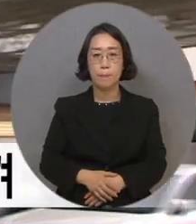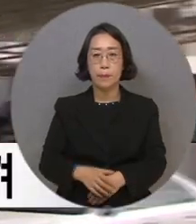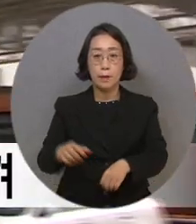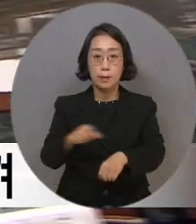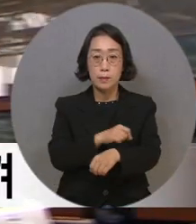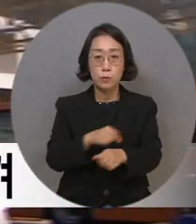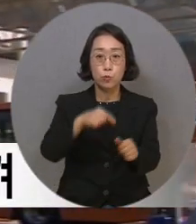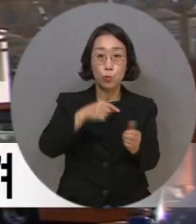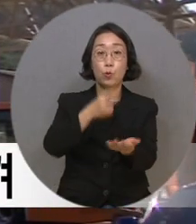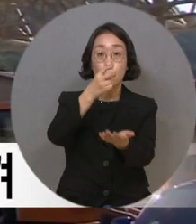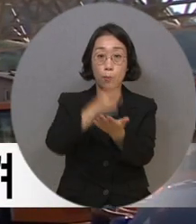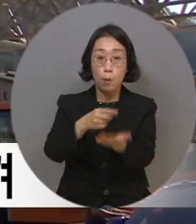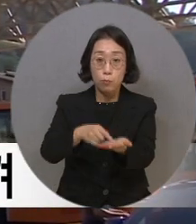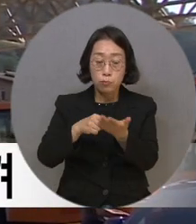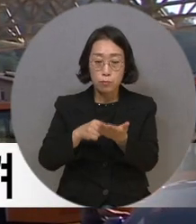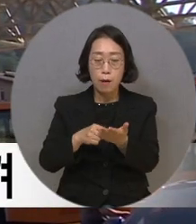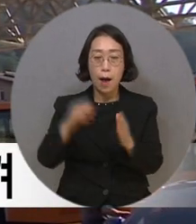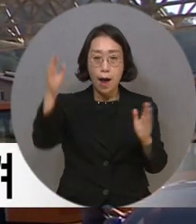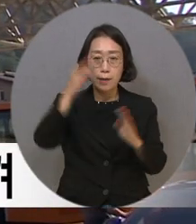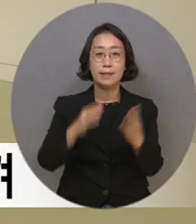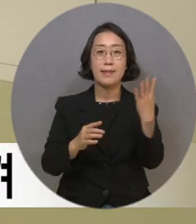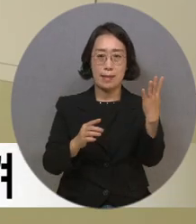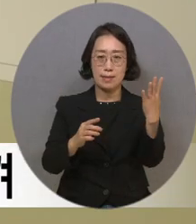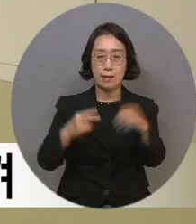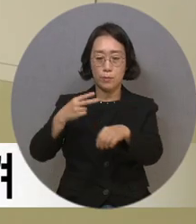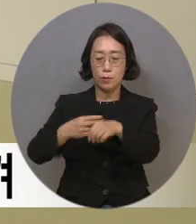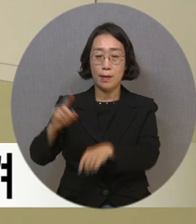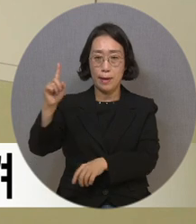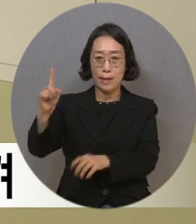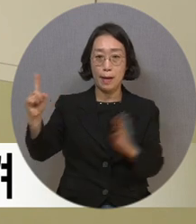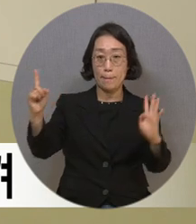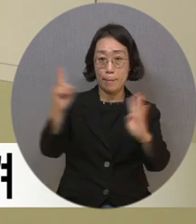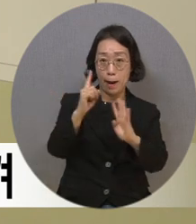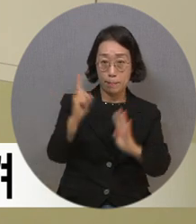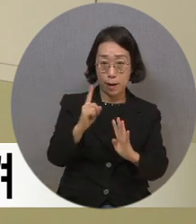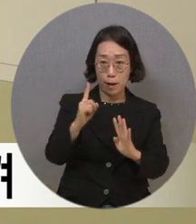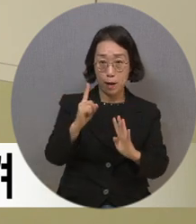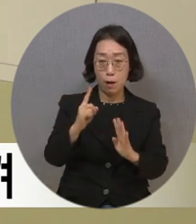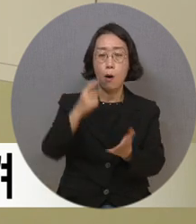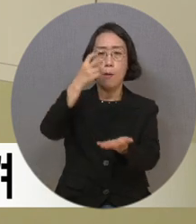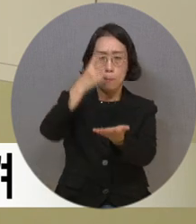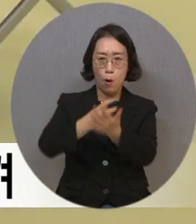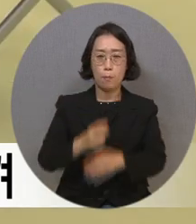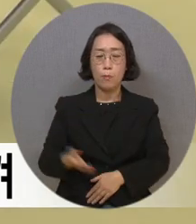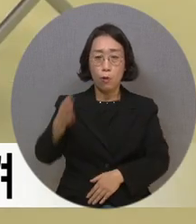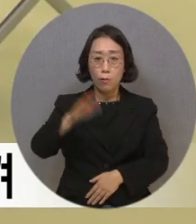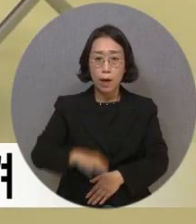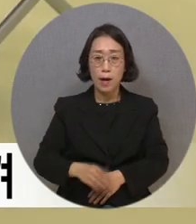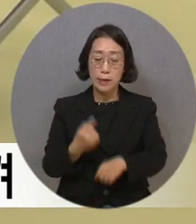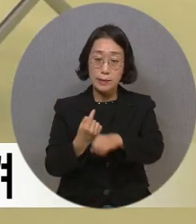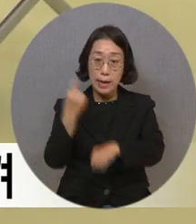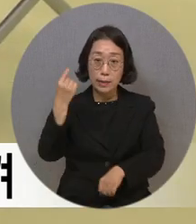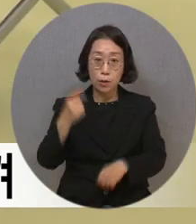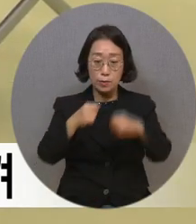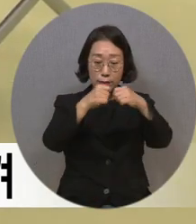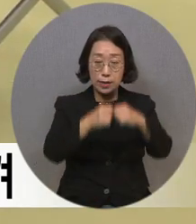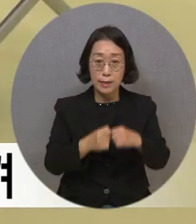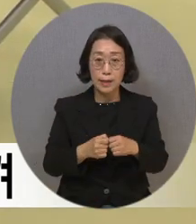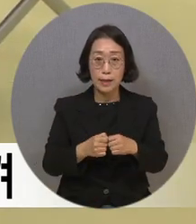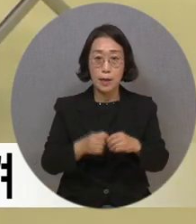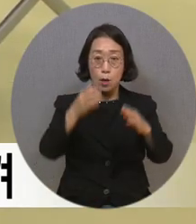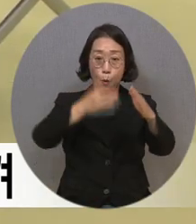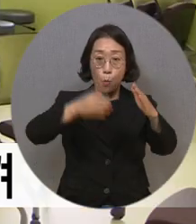특수교육법에 따르면 학생 4명당 특수교육 교원 1명을 배정해야 합니다. 하지만 지난해 시도별